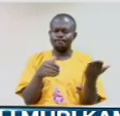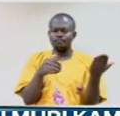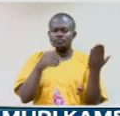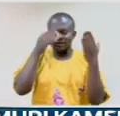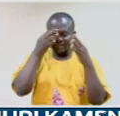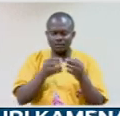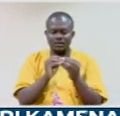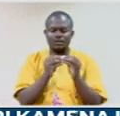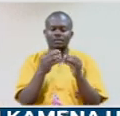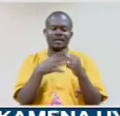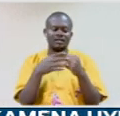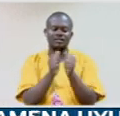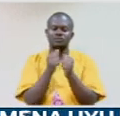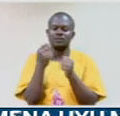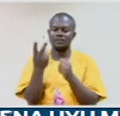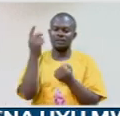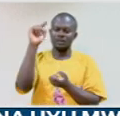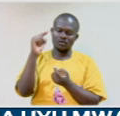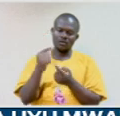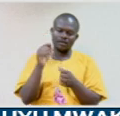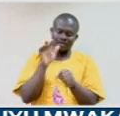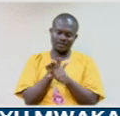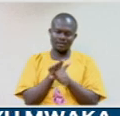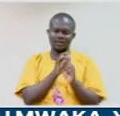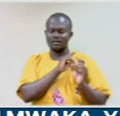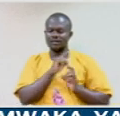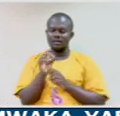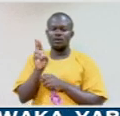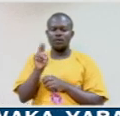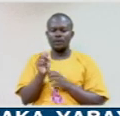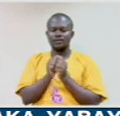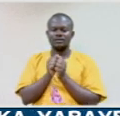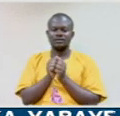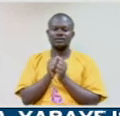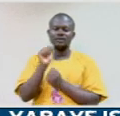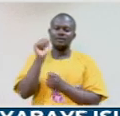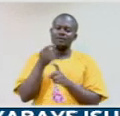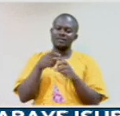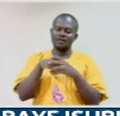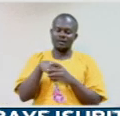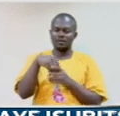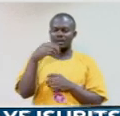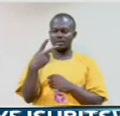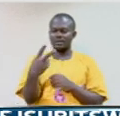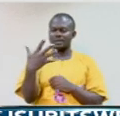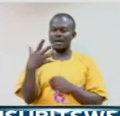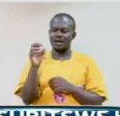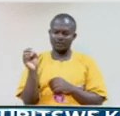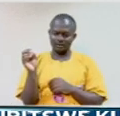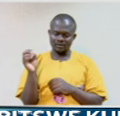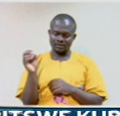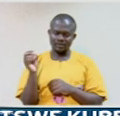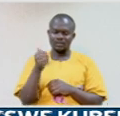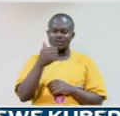nimero 912 cyo kugabanya cyane ingabo z'umuryango w'abibumbye bazivana ku 2500